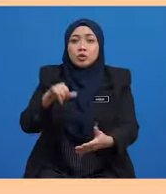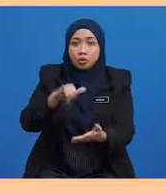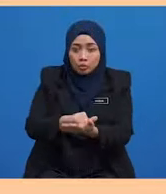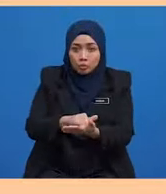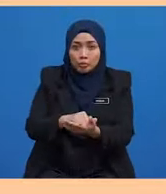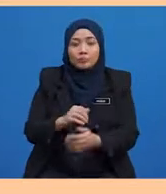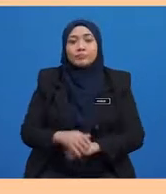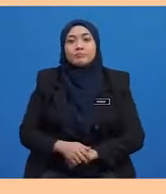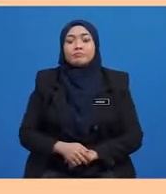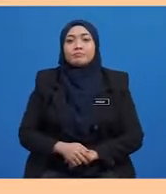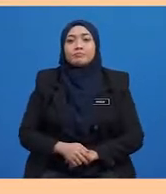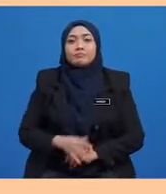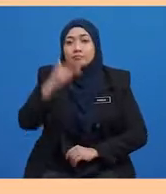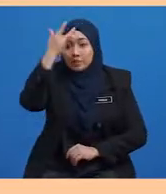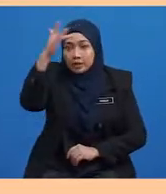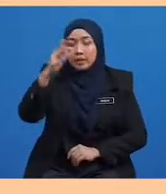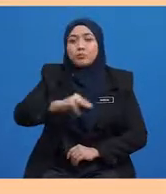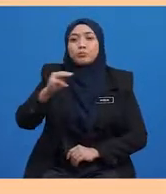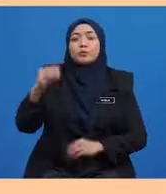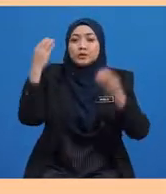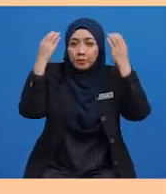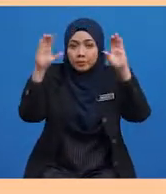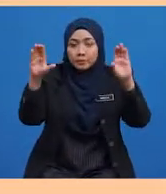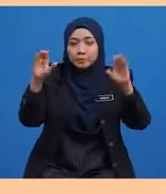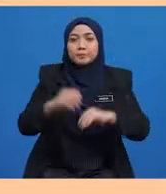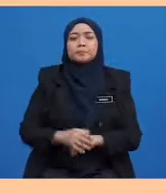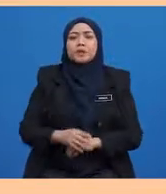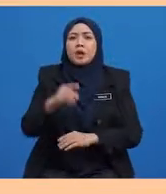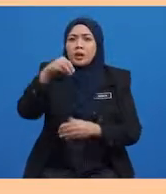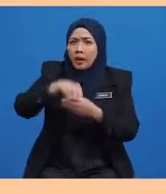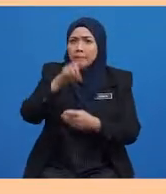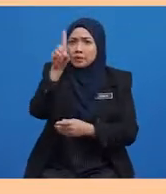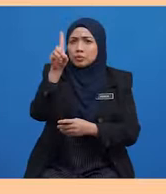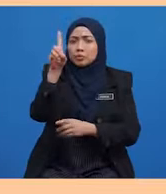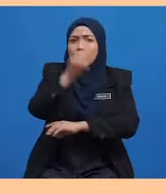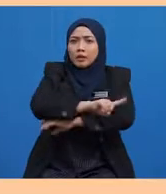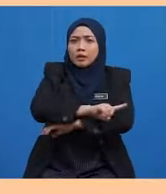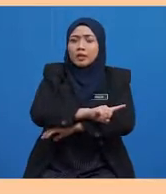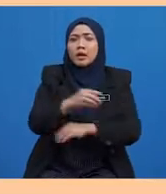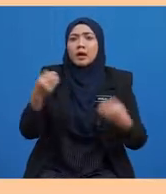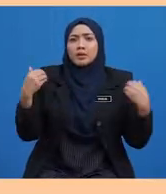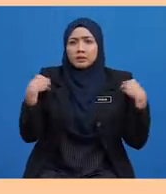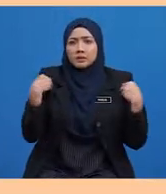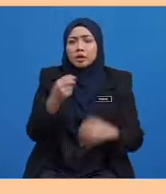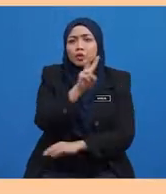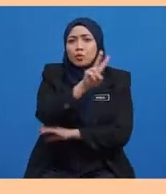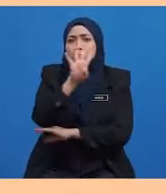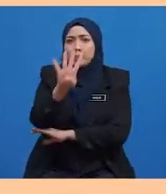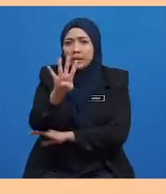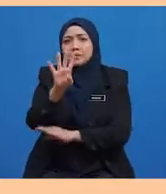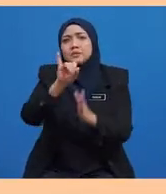Pandai betul murid-murid cikgu. Dalam satu hari hanya terdapat 24 jam